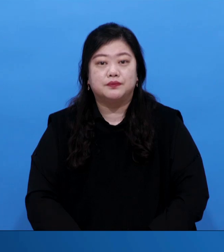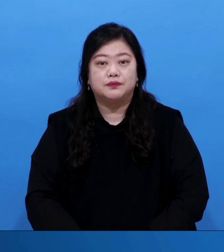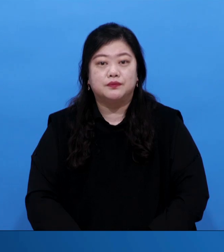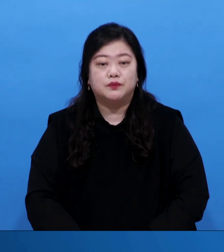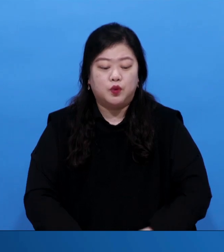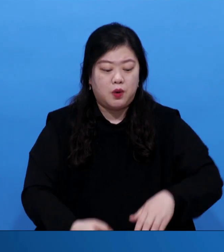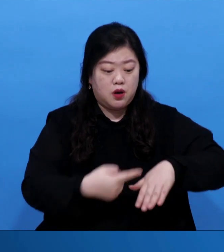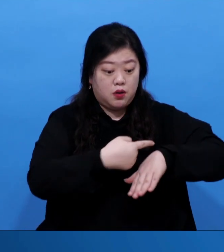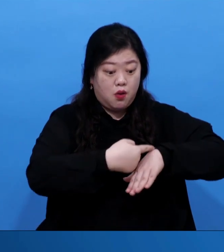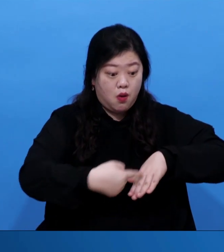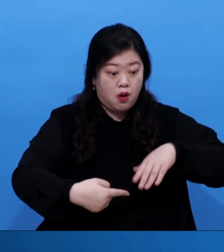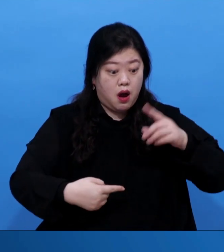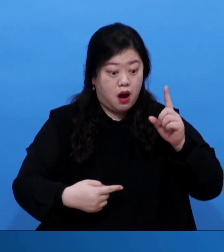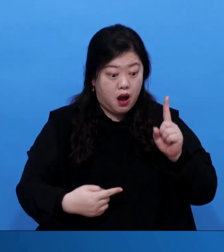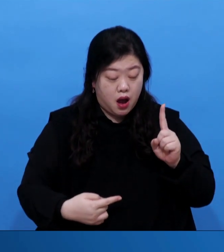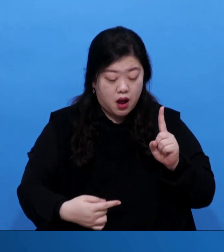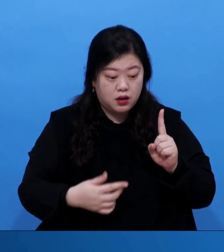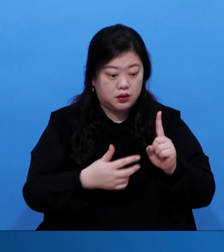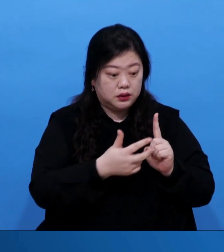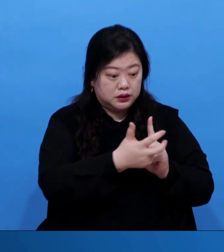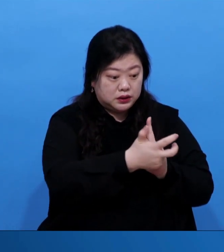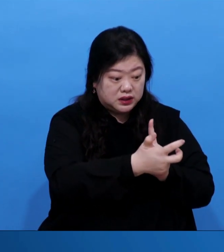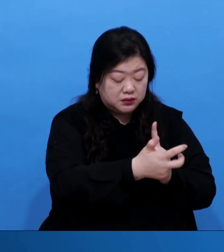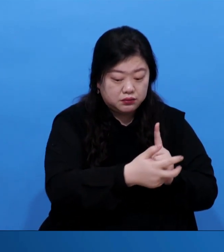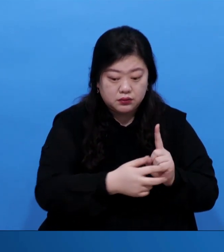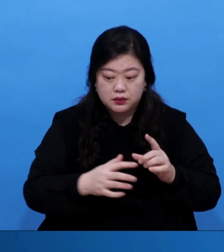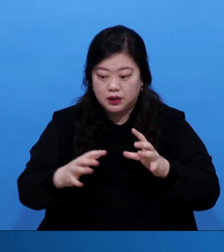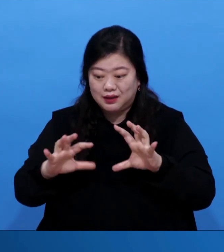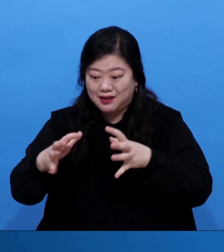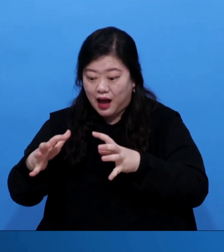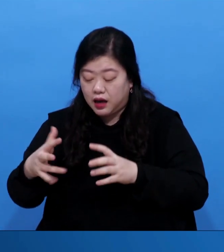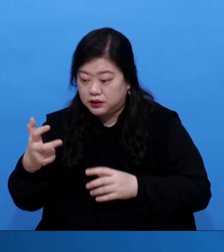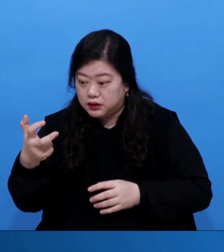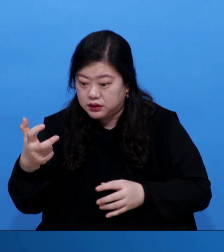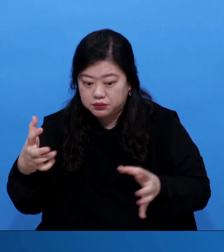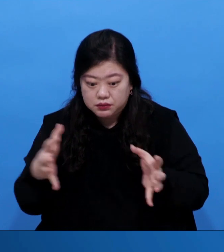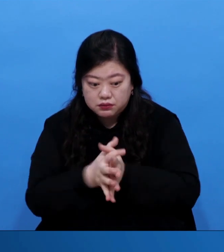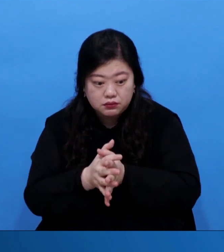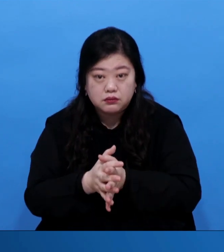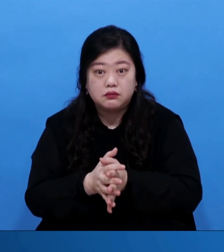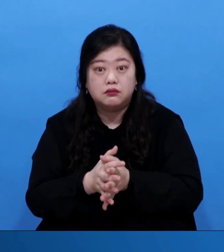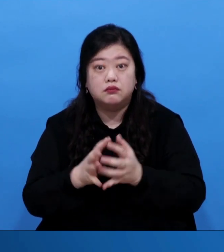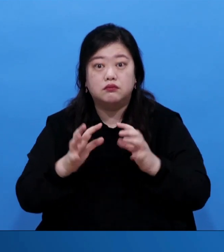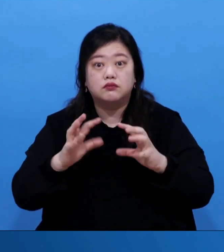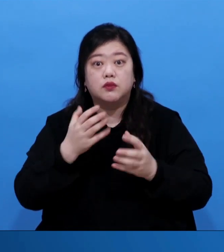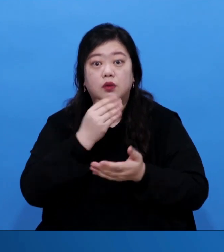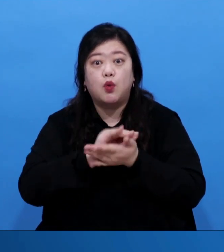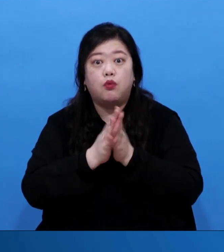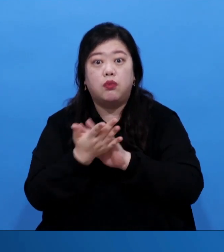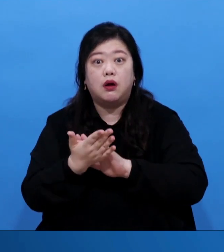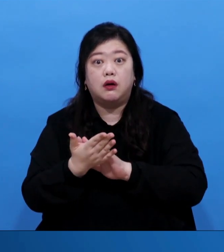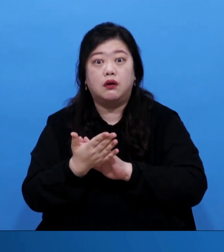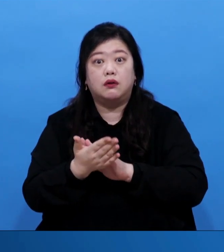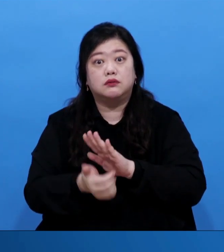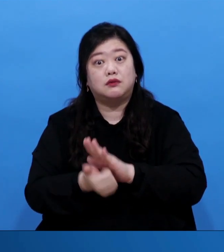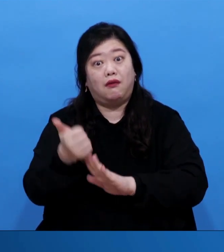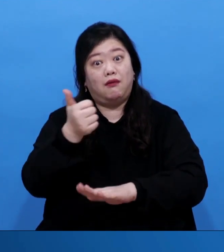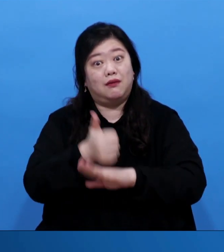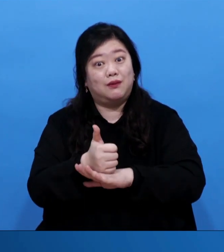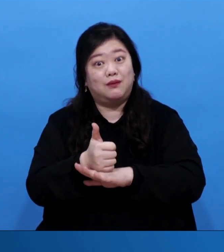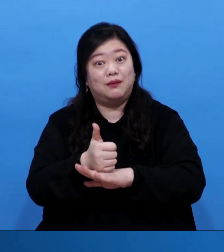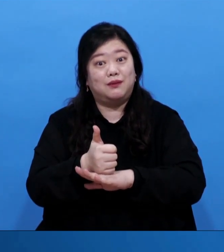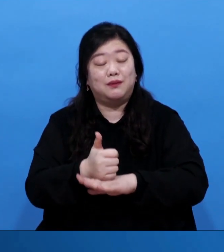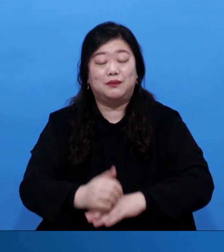때문에 세계복음화 돼요. They will influence 70 nations, so world evangelization takes place. 이것은